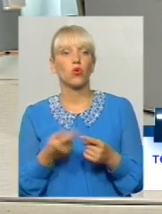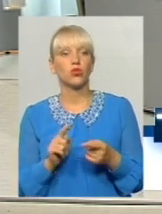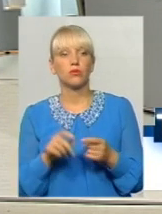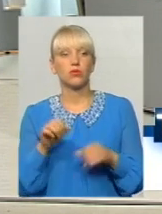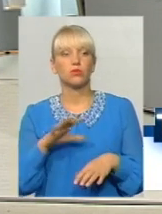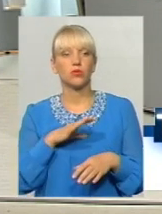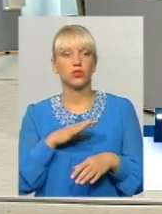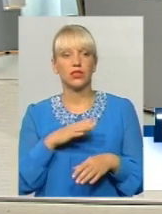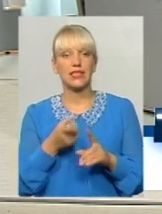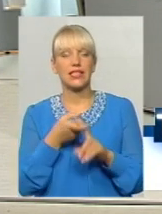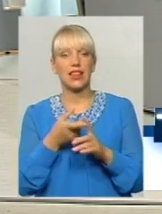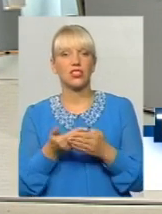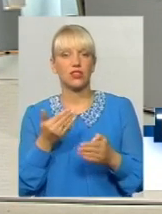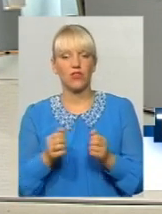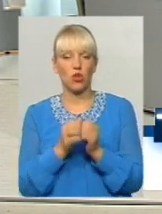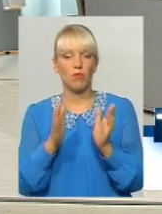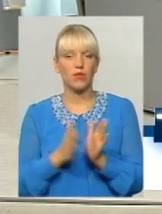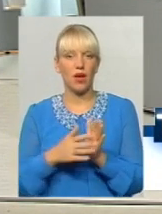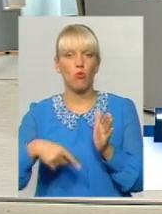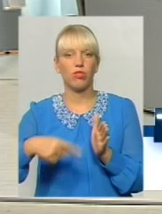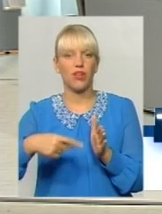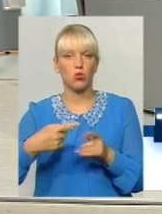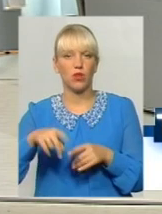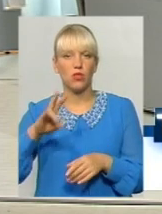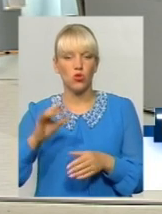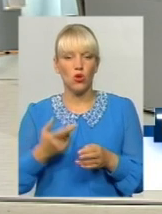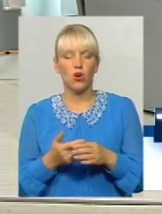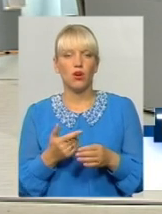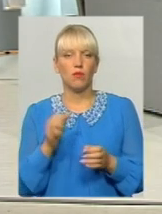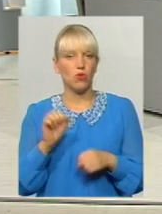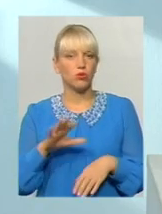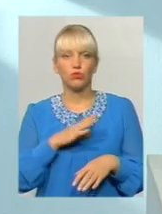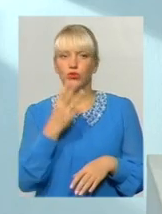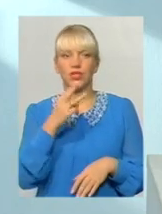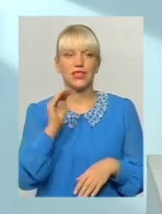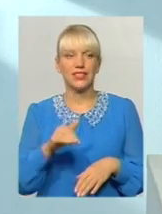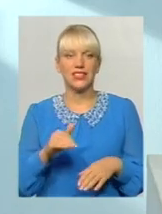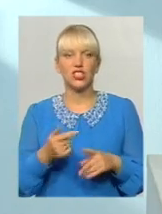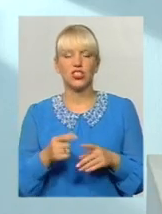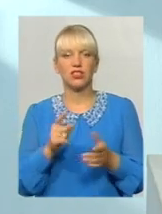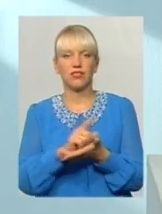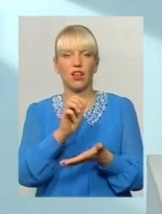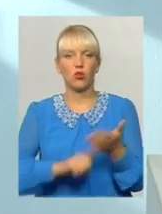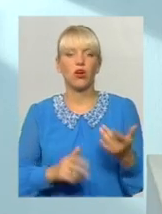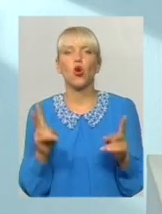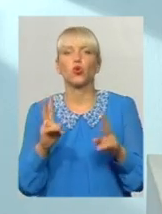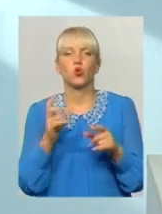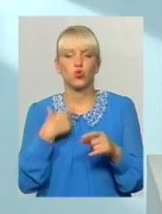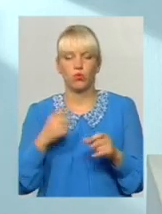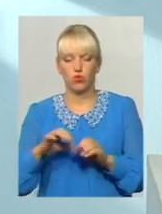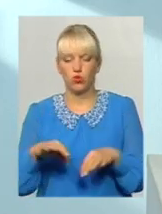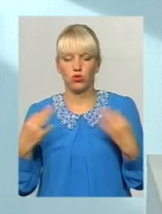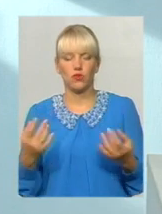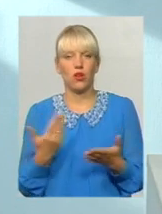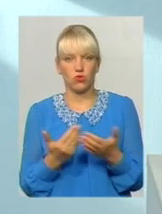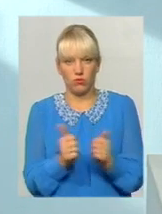коштувати це. Там залежить від об'єму двигуна просто. Так, так. Але залежно від 1,5 до 3 тисяч євро розмитнення. Розумієте, який українець собі може дозволити, якщо в